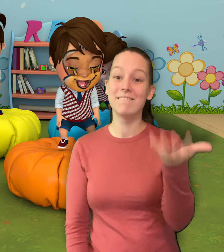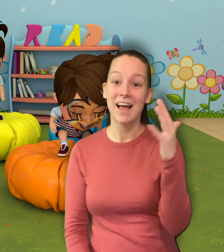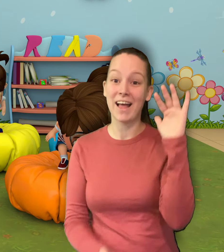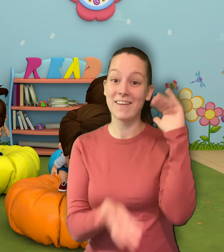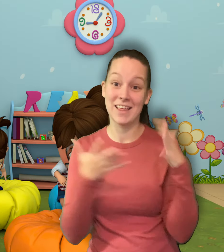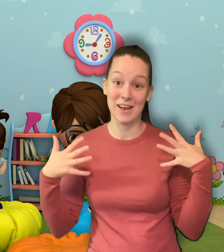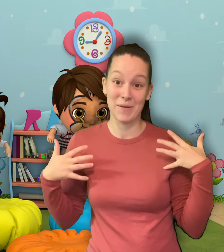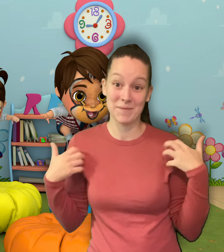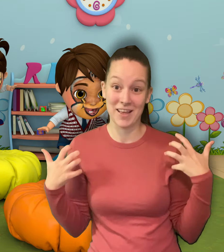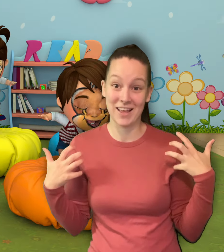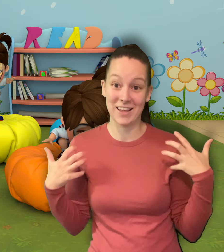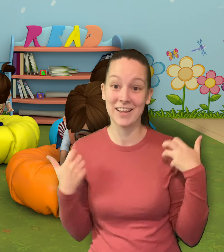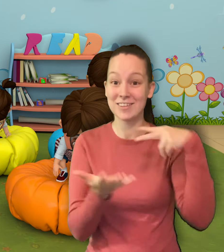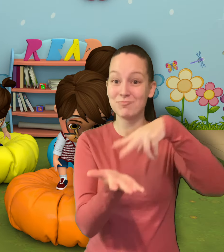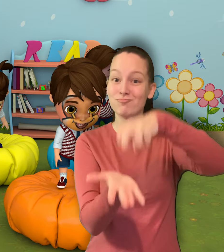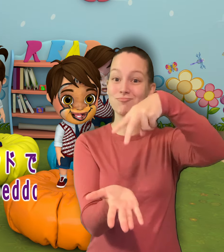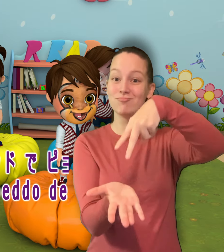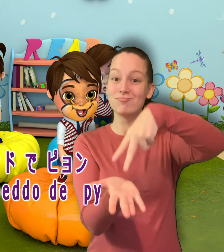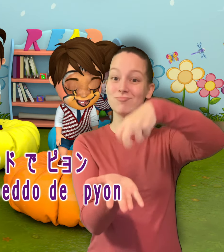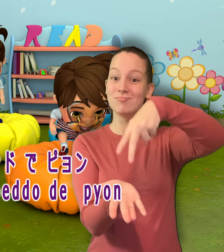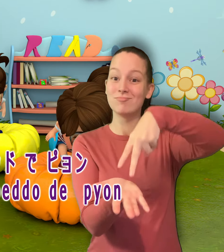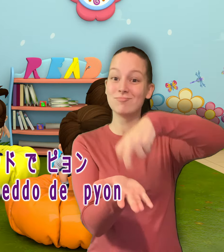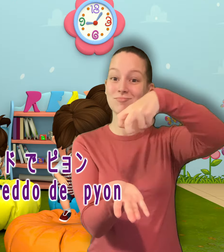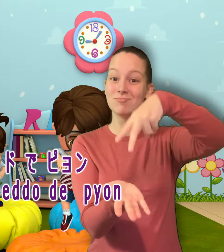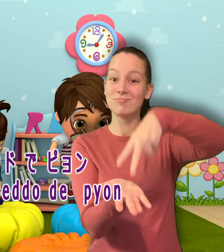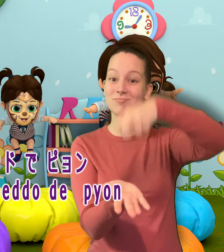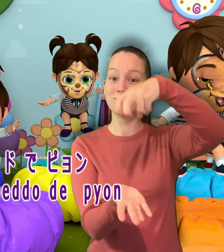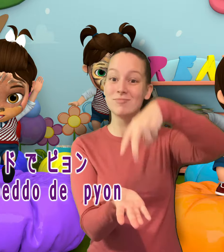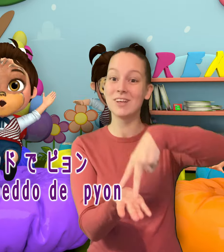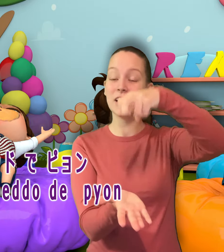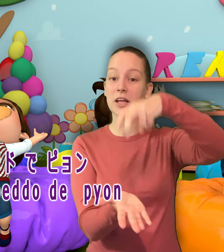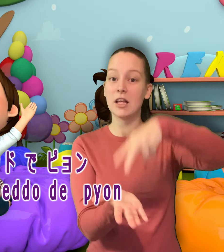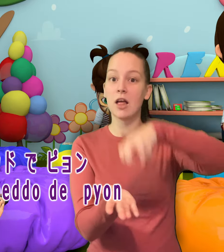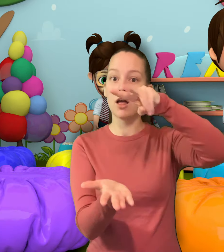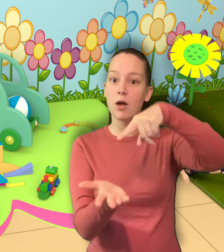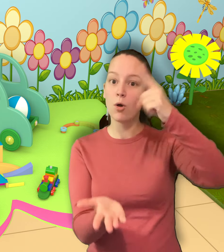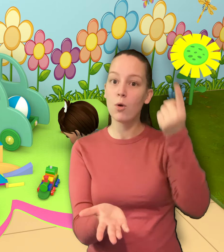monieslittleMONJonthe